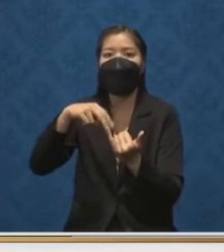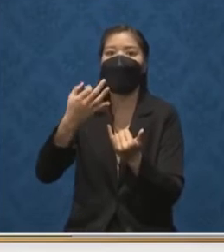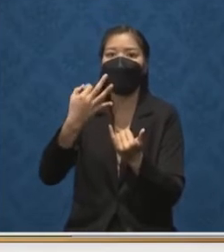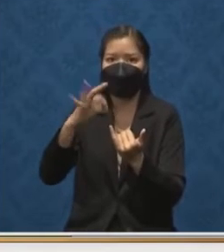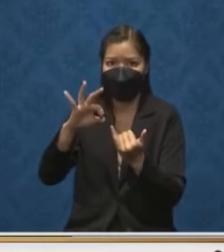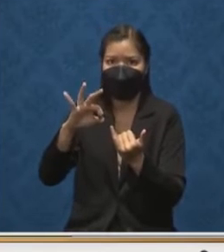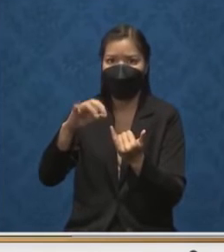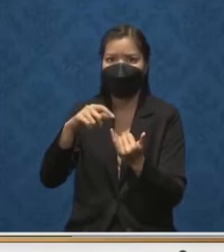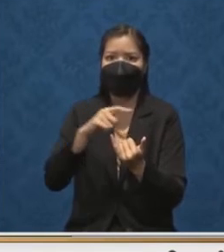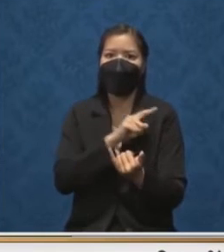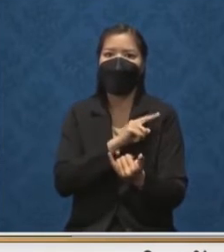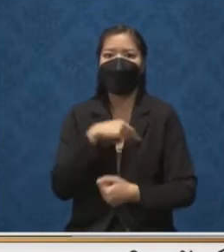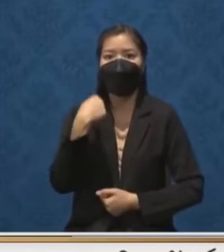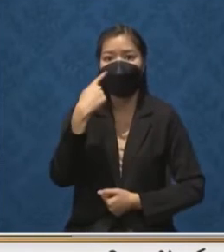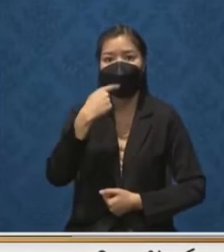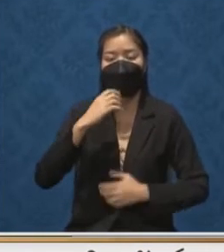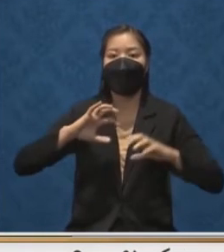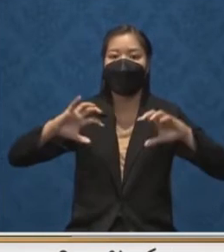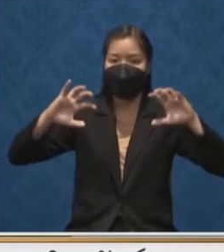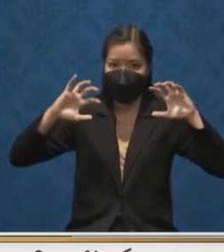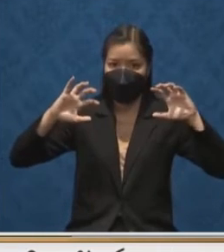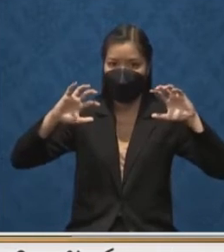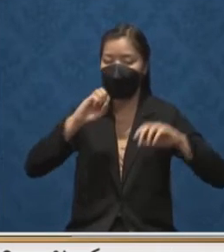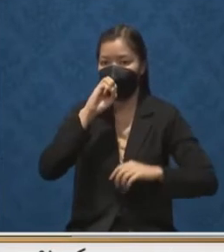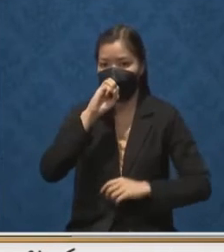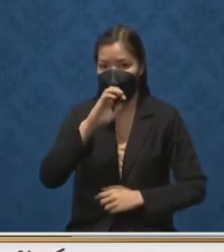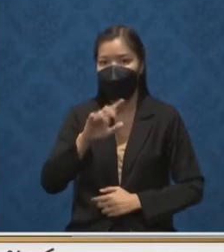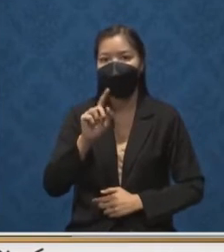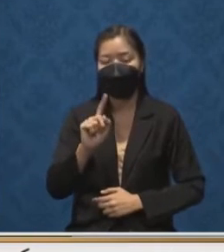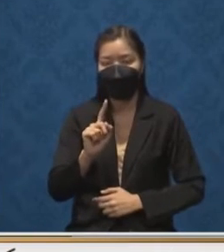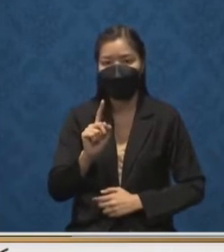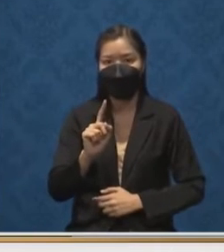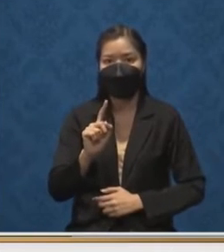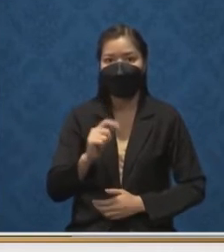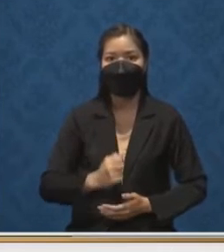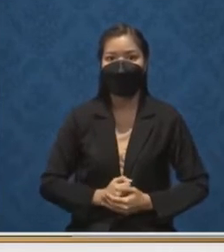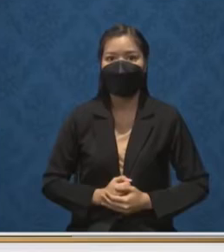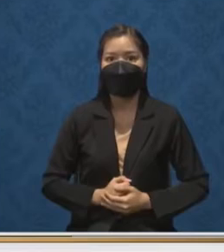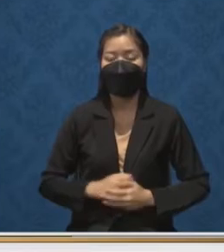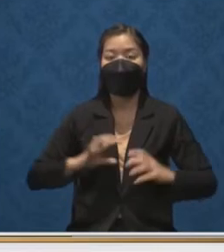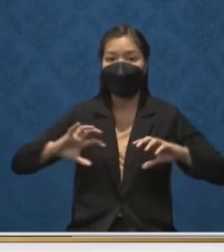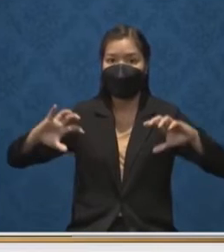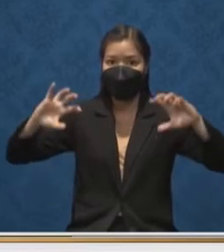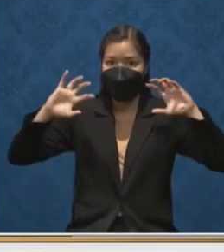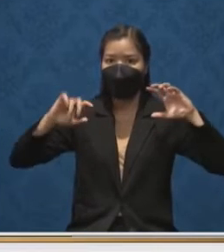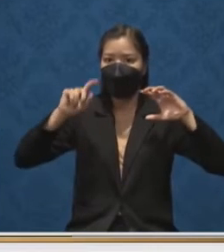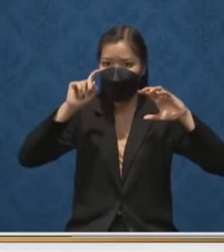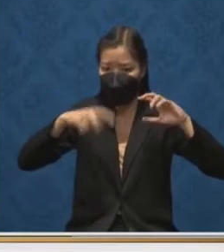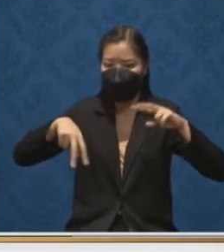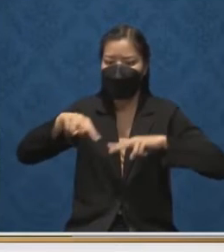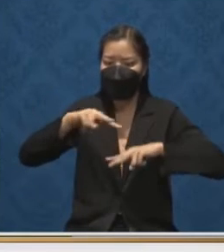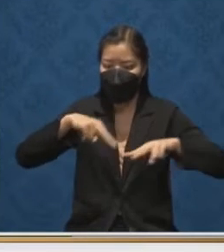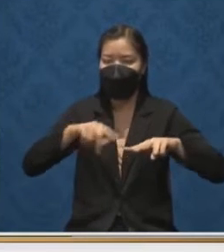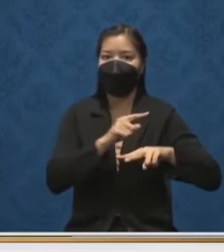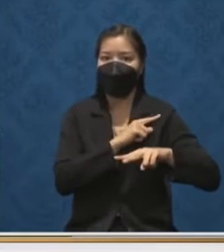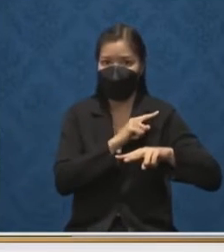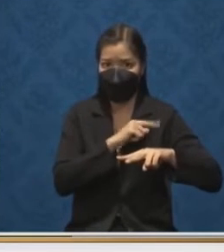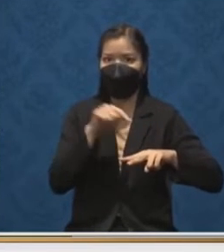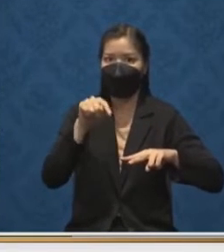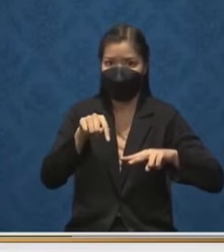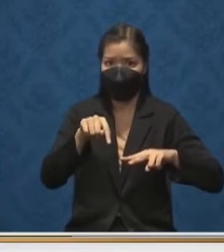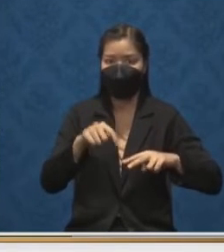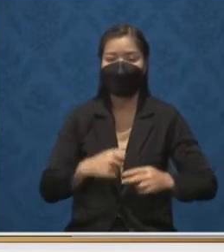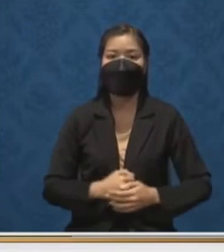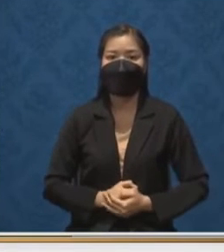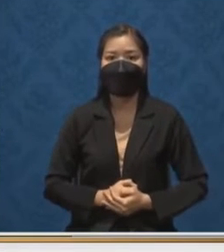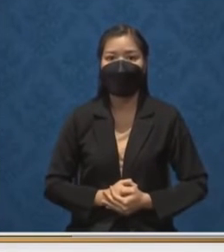ที่ของรัฐบาลนะครับเพราะฉะนั้นผมจึงอยากจะขอย้ำอีกทีครับว่ารัฐบาลเนี่ยต้องดูแลเรื่องนี้ครับวิกฤต